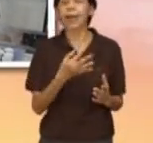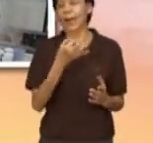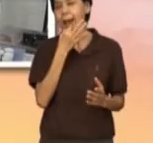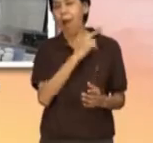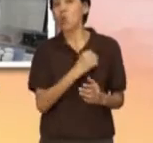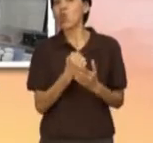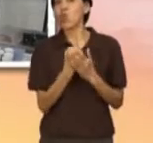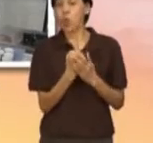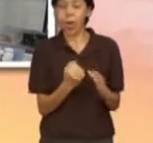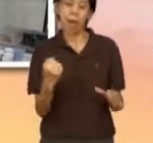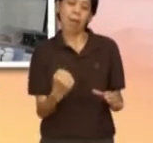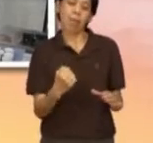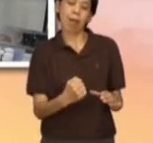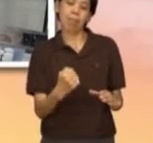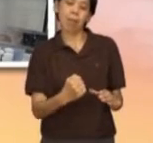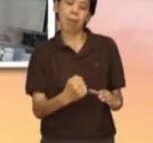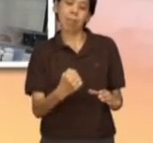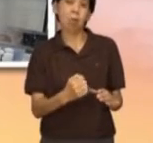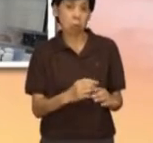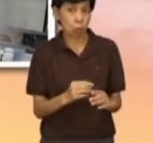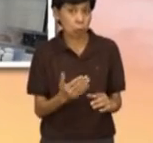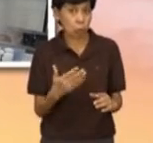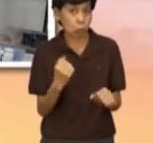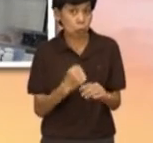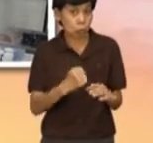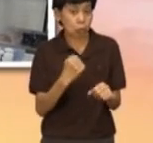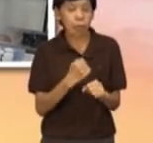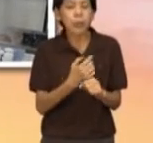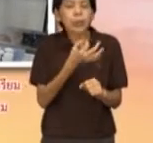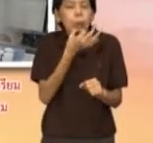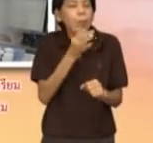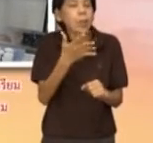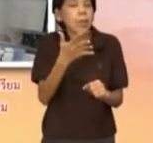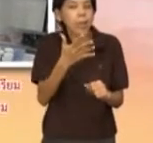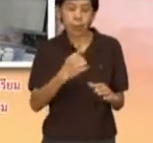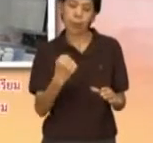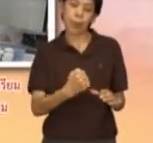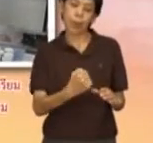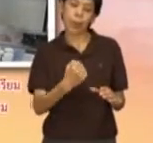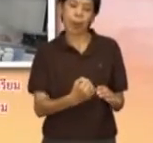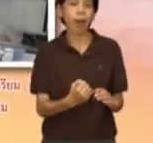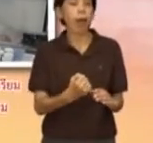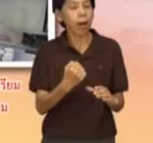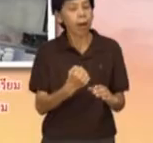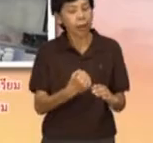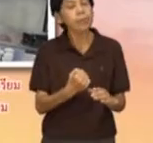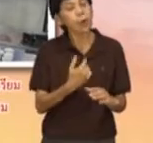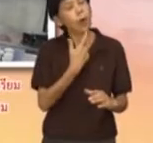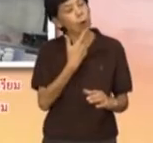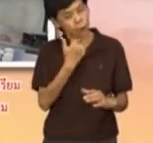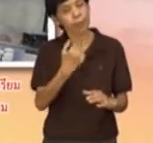ย ค่ะโอ้เยอะเยอะเหมือนกันเนอ ะ ถ้าเยอะจะเค็มไหมคะเครื่องแกง ไม่เค็มอะค่ะ ก็จะกลมกล่อมอร่อยกันไป